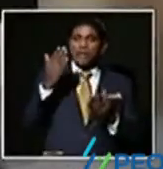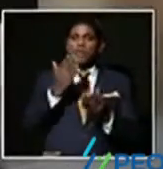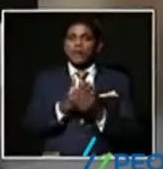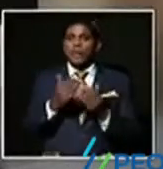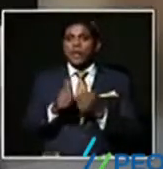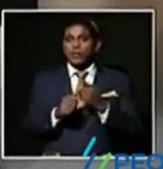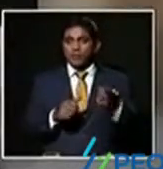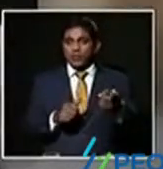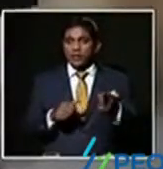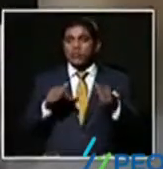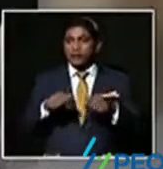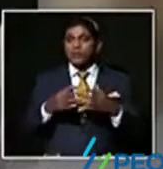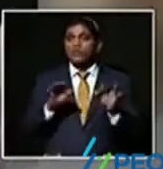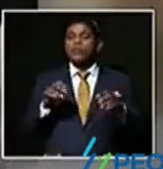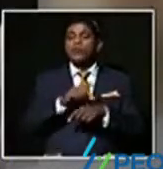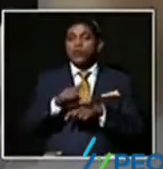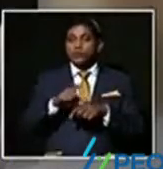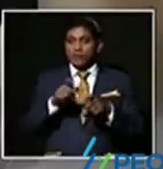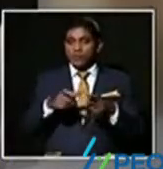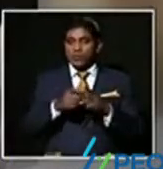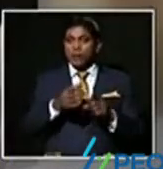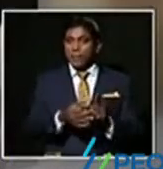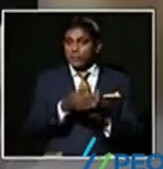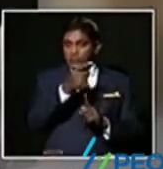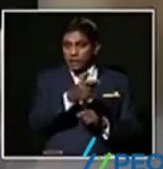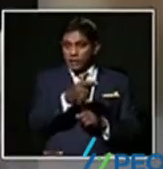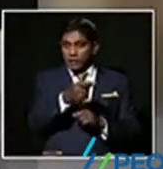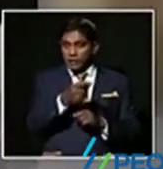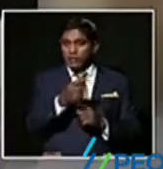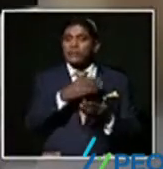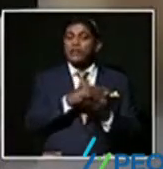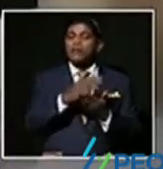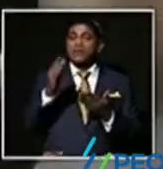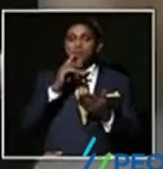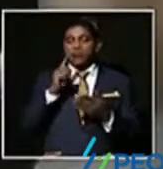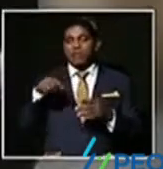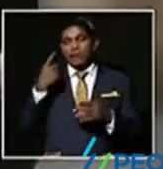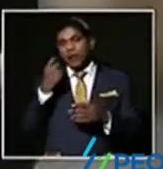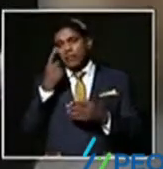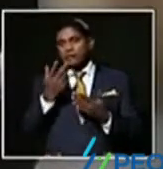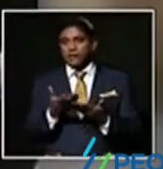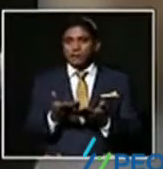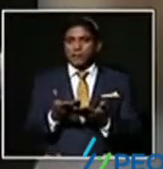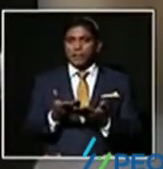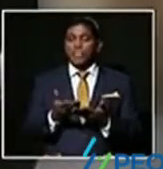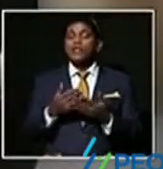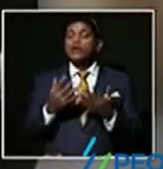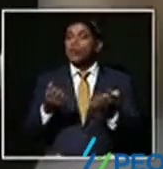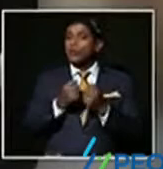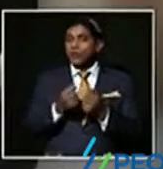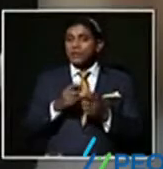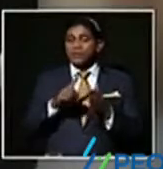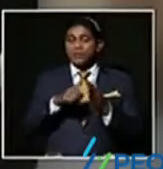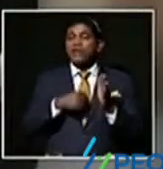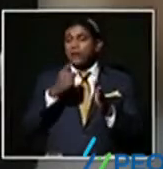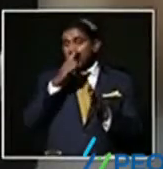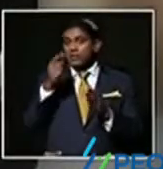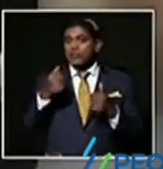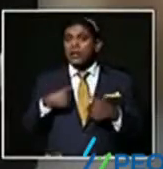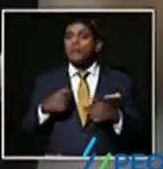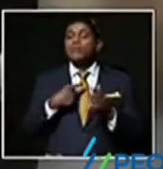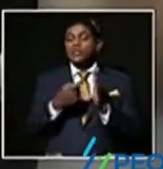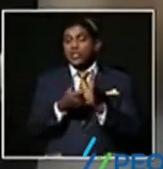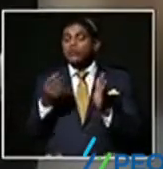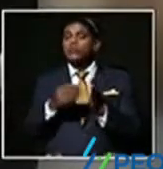දැන් ස්වාධීන කොමිෂන් සභාවේ සභාපතිවරයා හැටියට එලවන්න හදනවා කියලා වෙන මතයක් හදන්න හදන. අවශ්‍ය වෙලා තිබුණේ මොකද්ද? ජනවාරි මාසේ අපි සංශෝධන ඉදිරිපත්